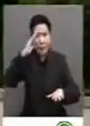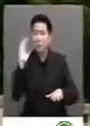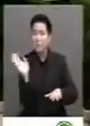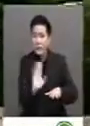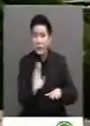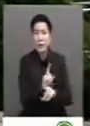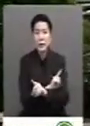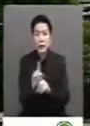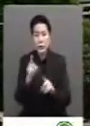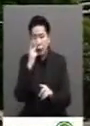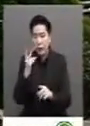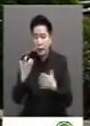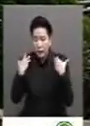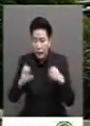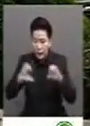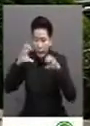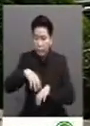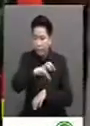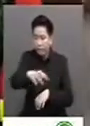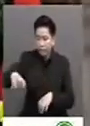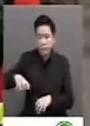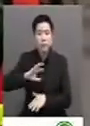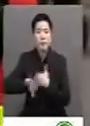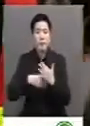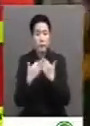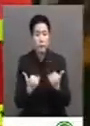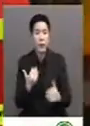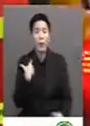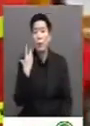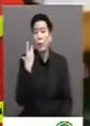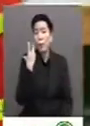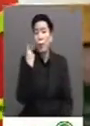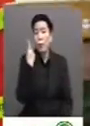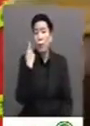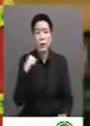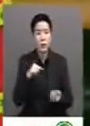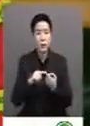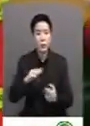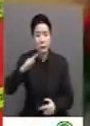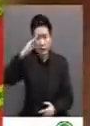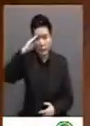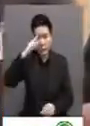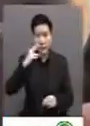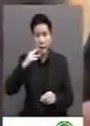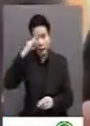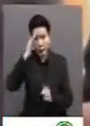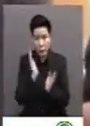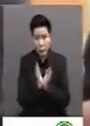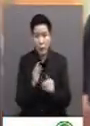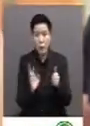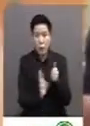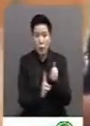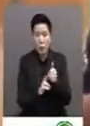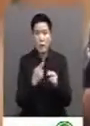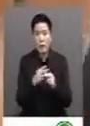ต่ว่ารวมถึงพื้นที่ส่วนราชการต่างๆด้วยเรื่องนี้คุณผู้ชมเมื่อวานนี้ค่ะฝั่งของพลตำรวจเอกศิวรารังสิพรามนกุลรองผู้บัญช